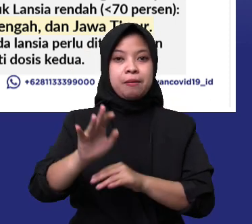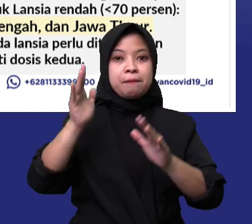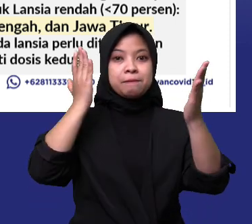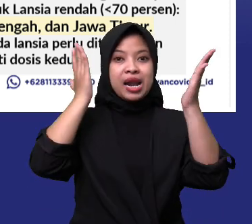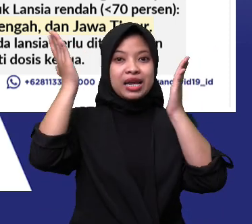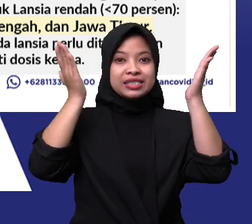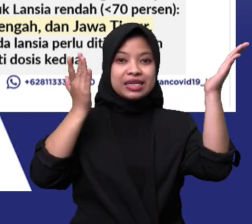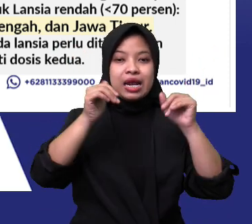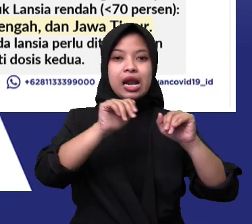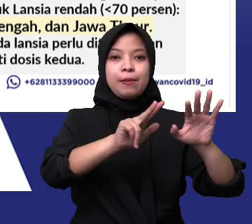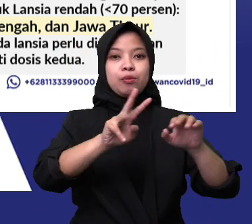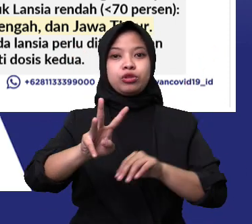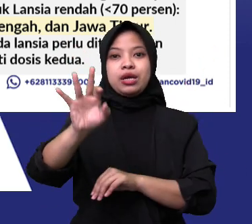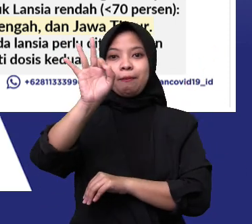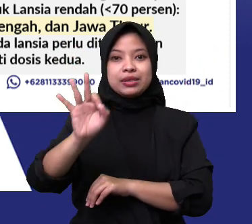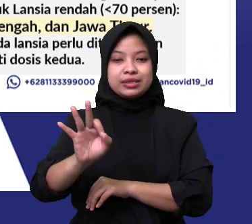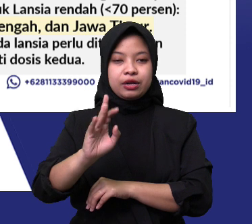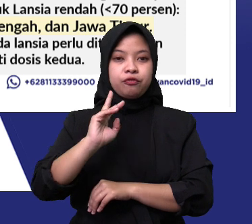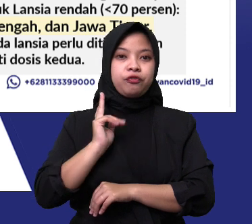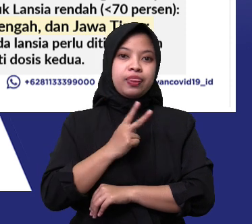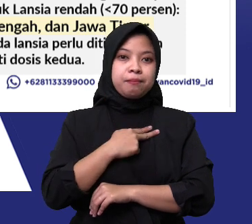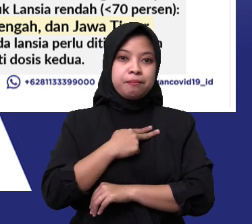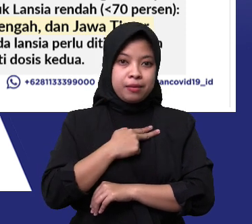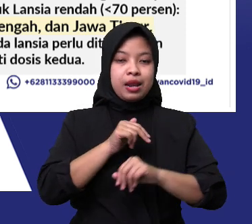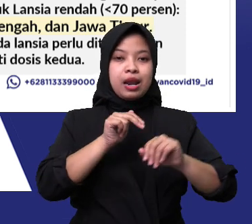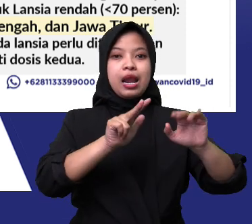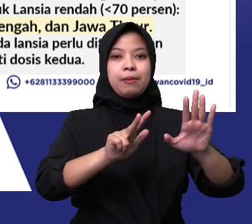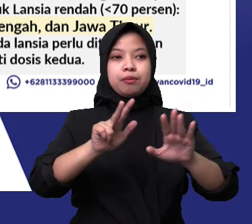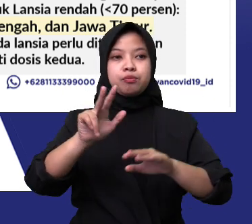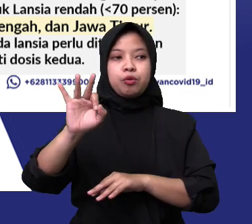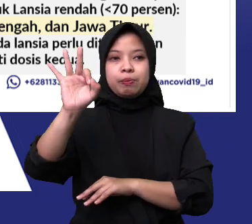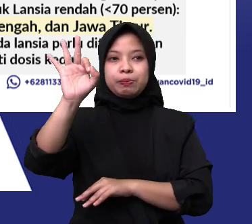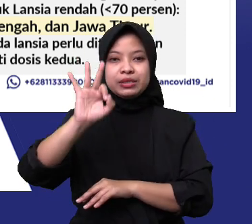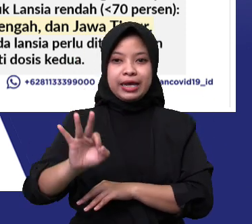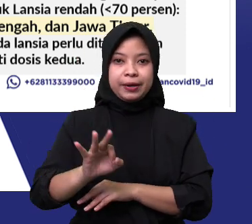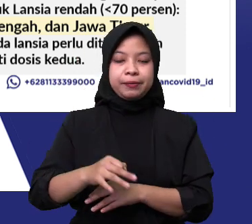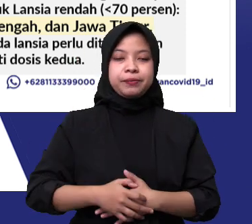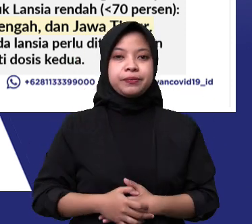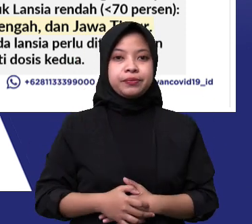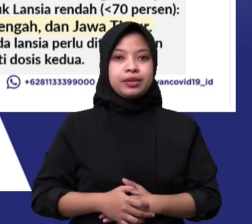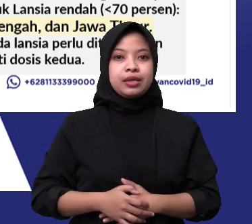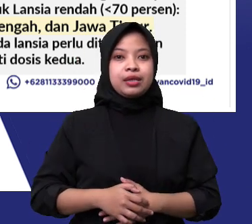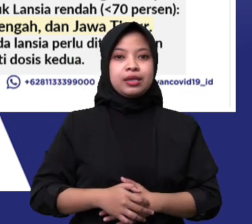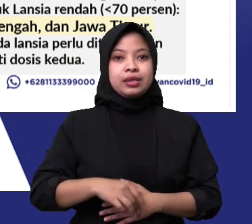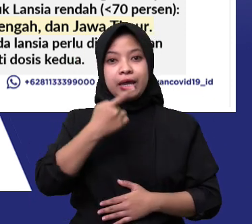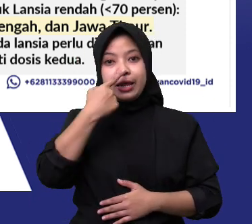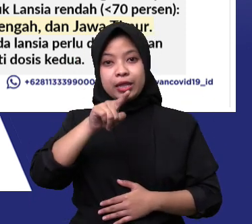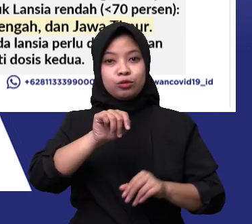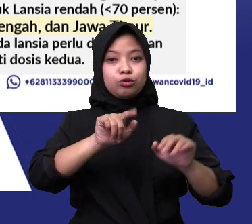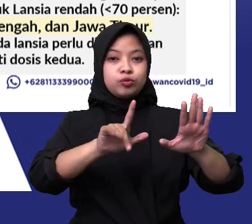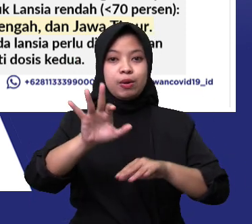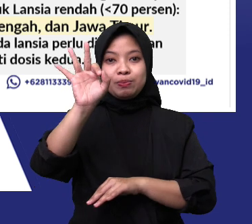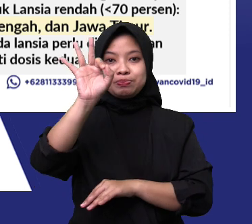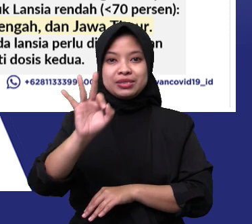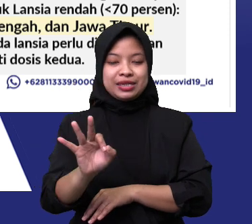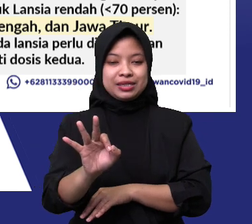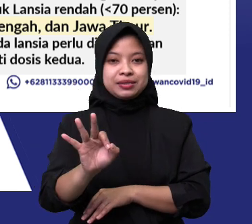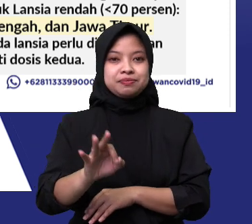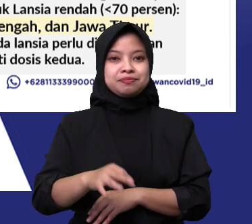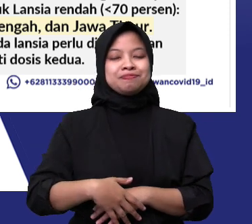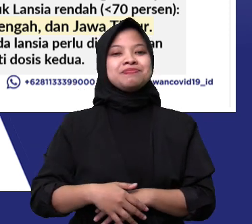Malaysia 83%, Vietnam 80%, dan Thailand 75%.